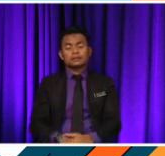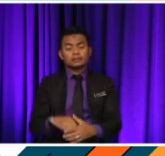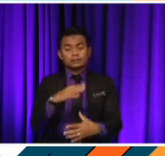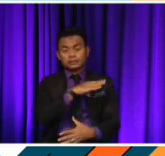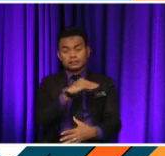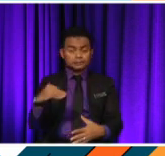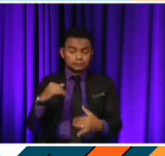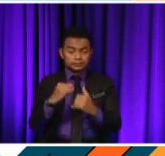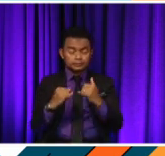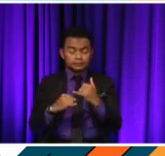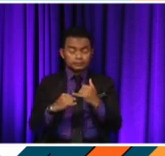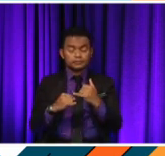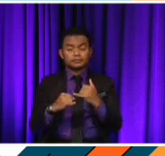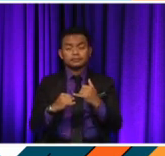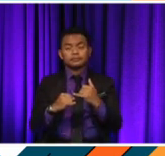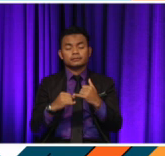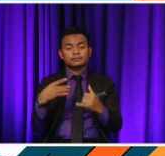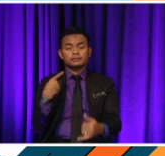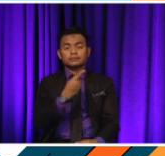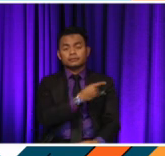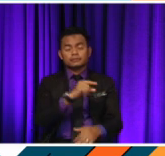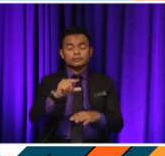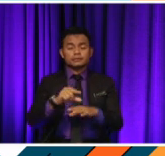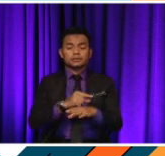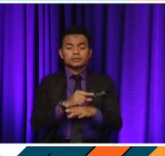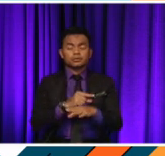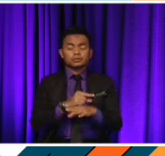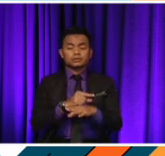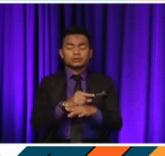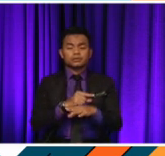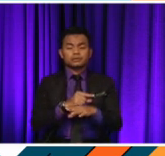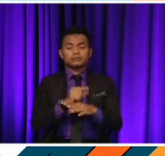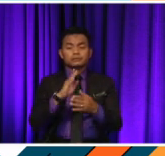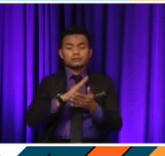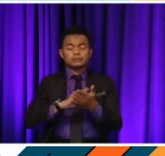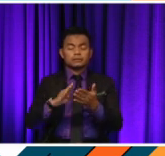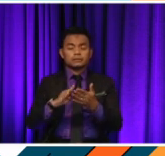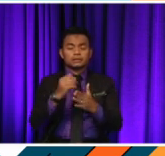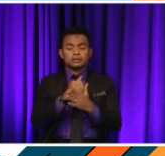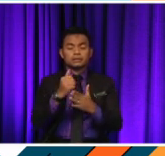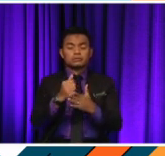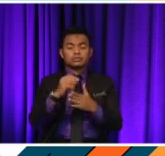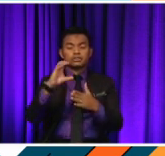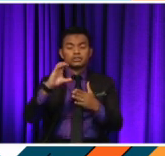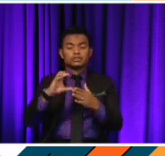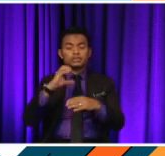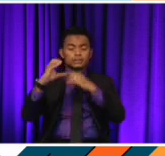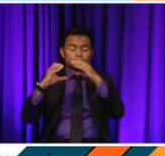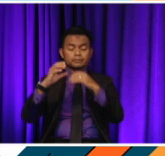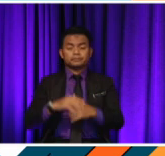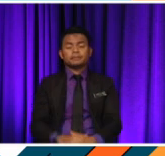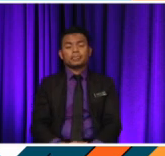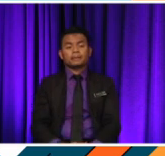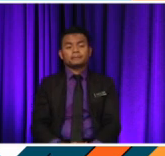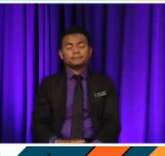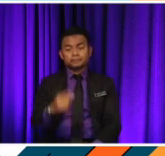gunakan dengan berkesan ataupun berkesan dan check up jadi untuk kita tahu lebih lanjut ee untuk